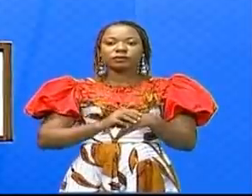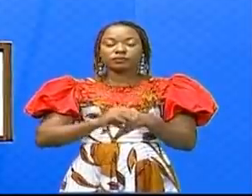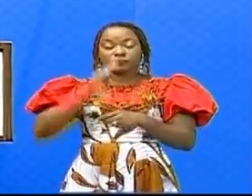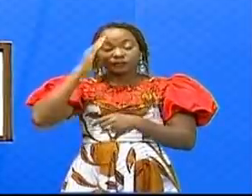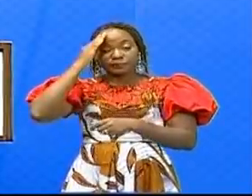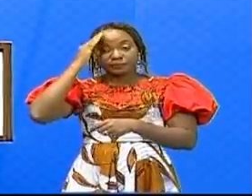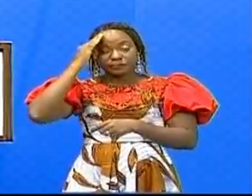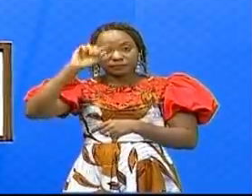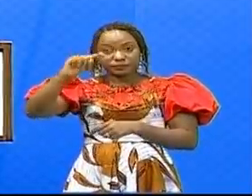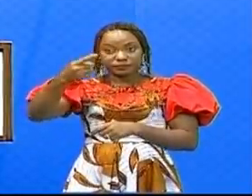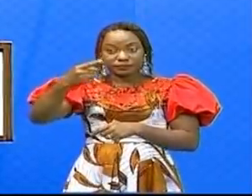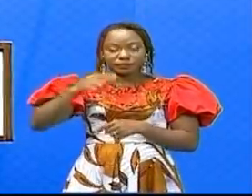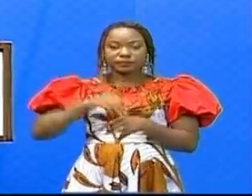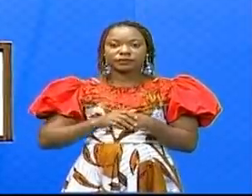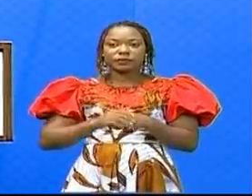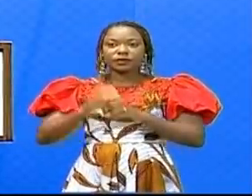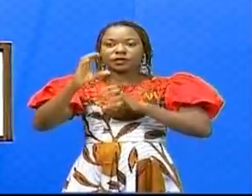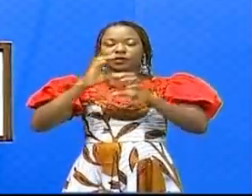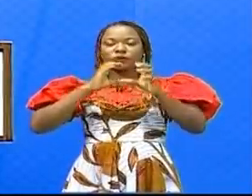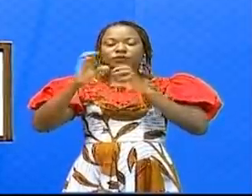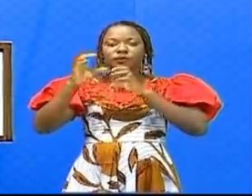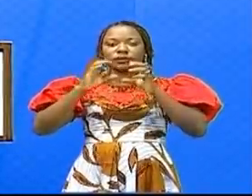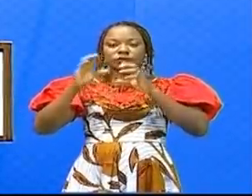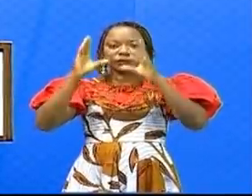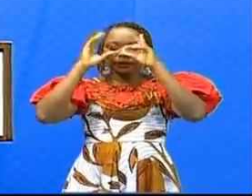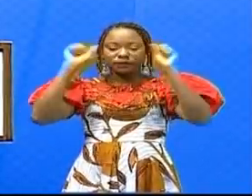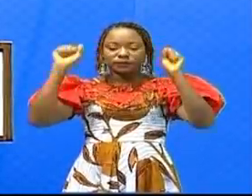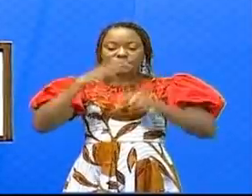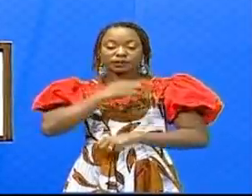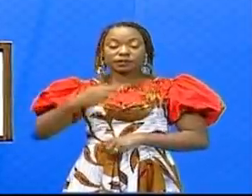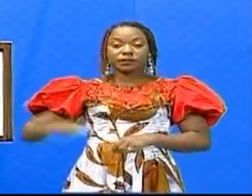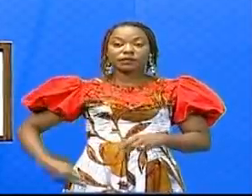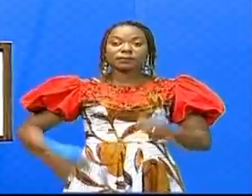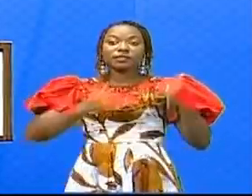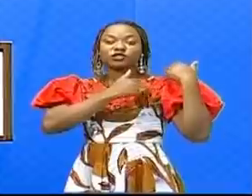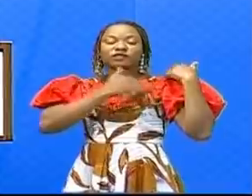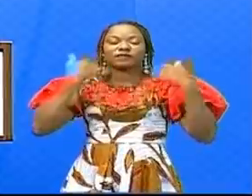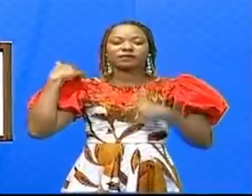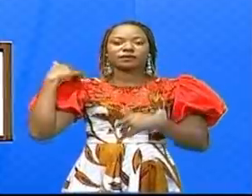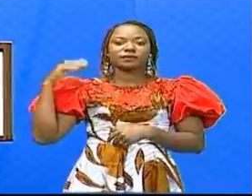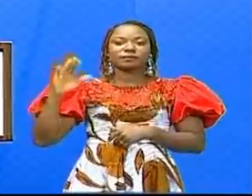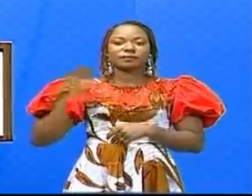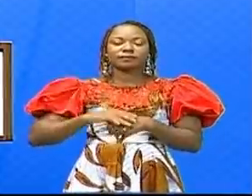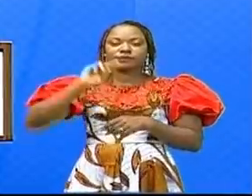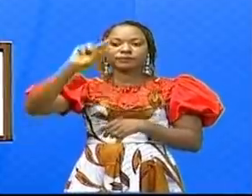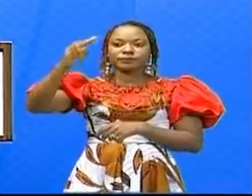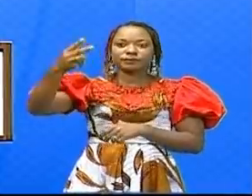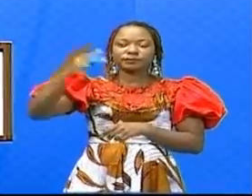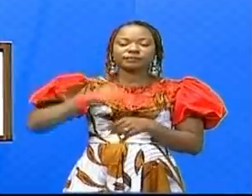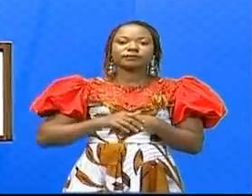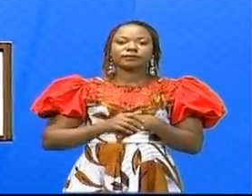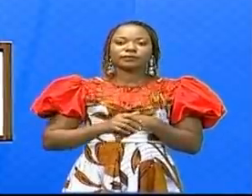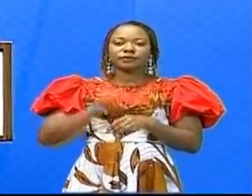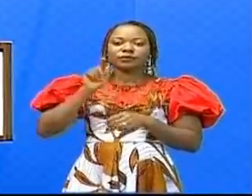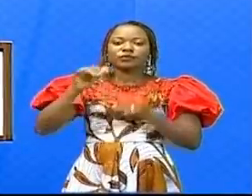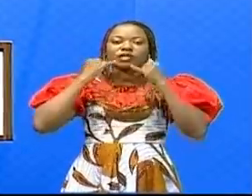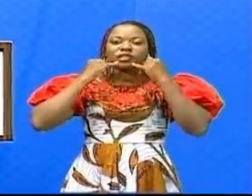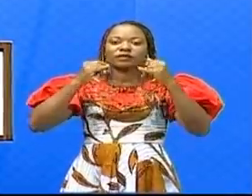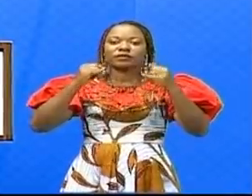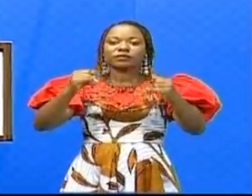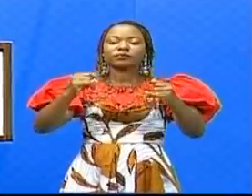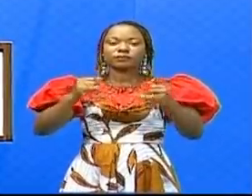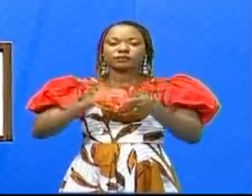savoir 1. Communication du président de la République, chef de l'État. 2. Point